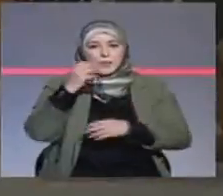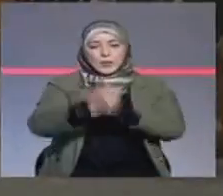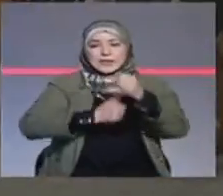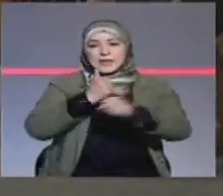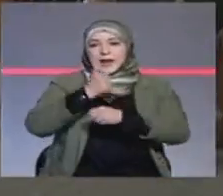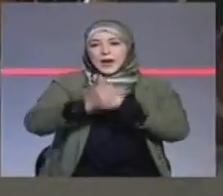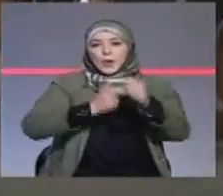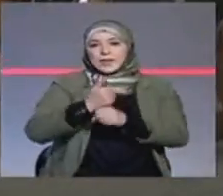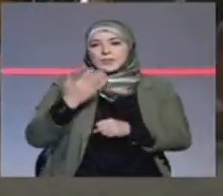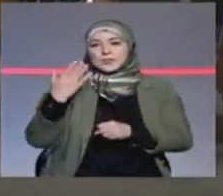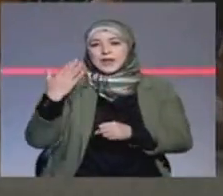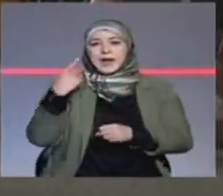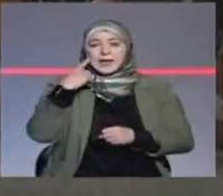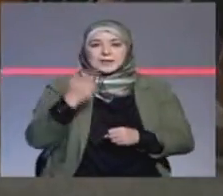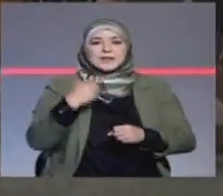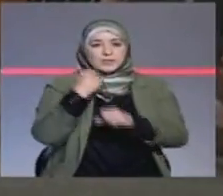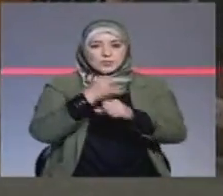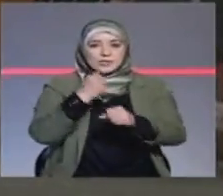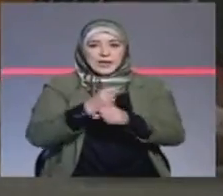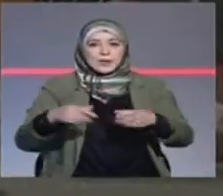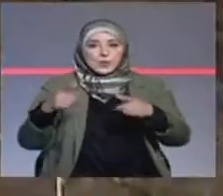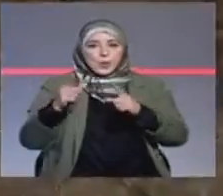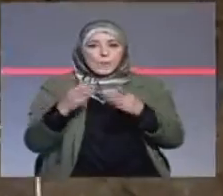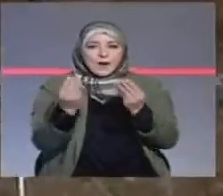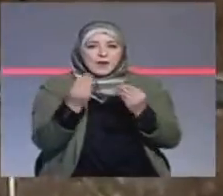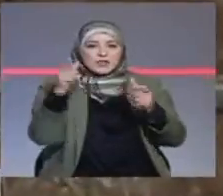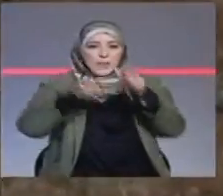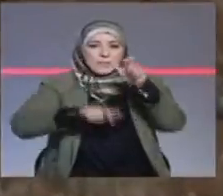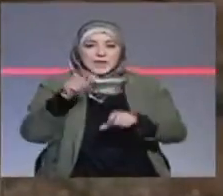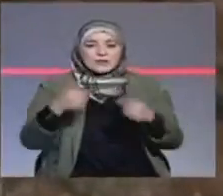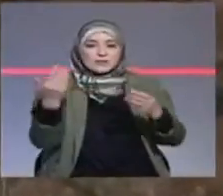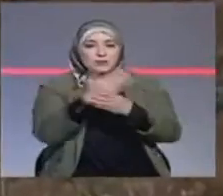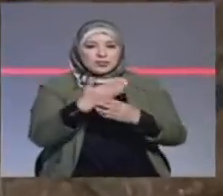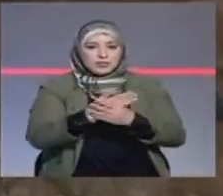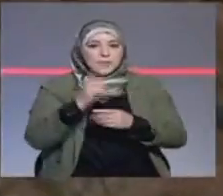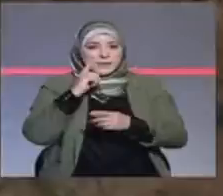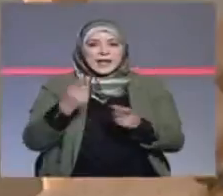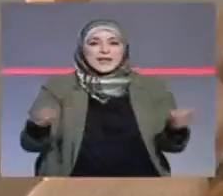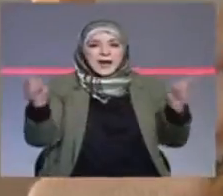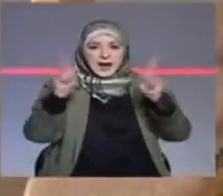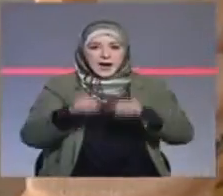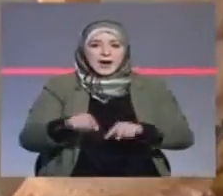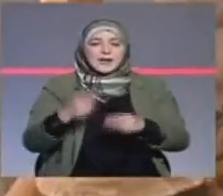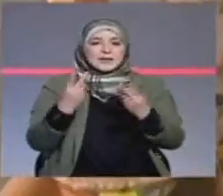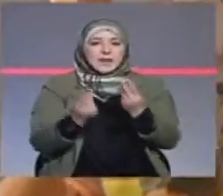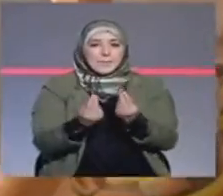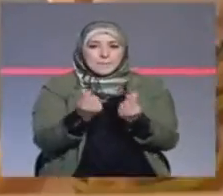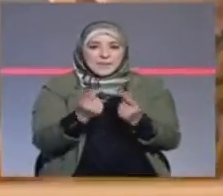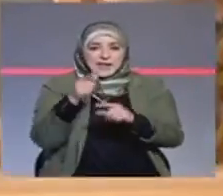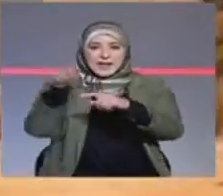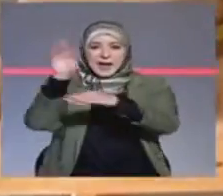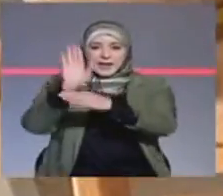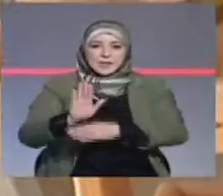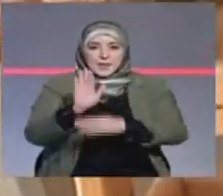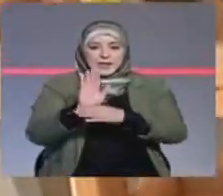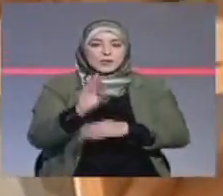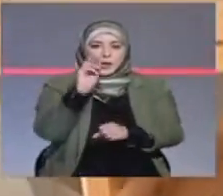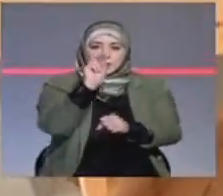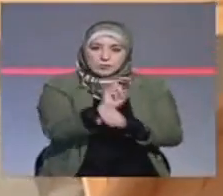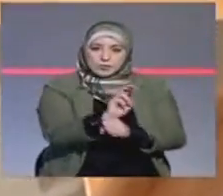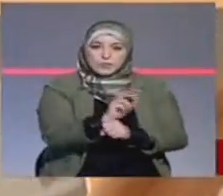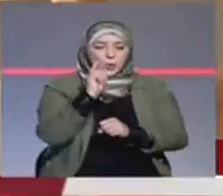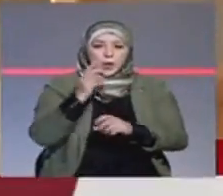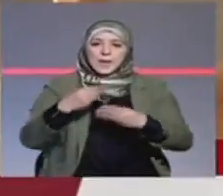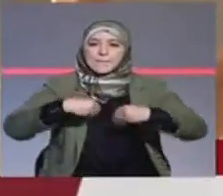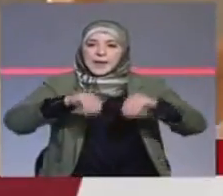سنوات عديدة يعمل عديد المتدخلين على إعادة تثمين هذه المنتجات